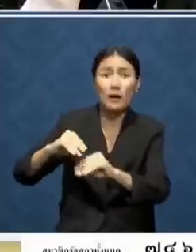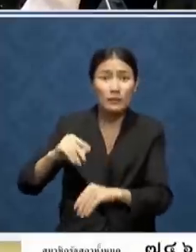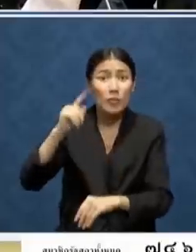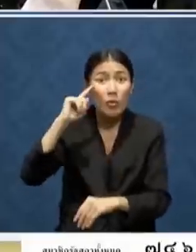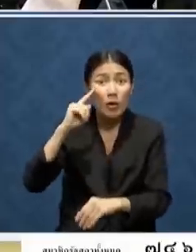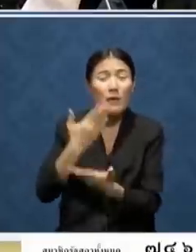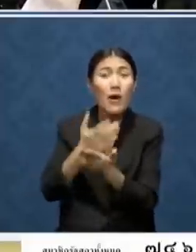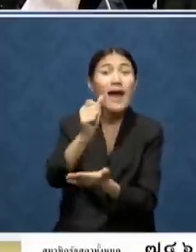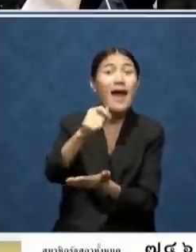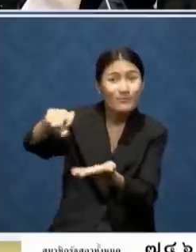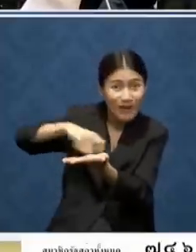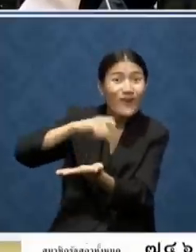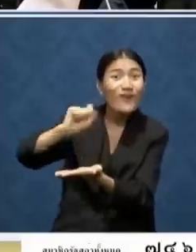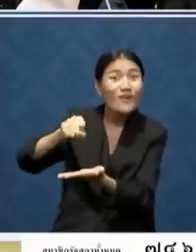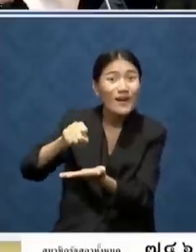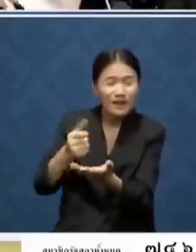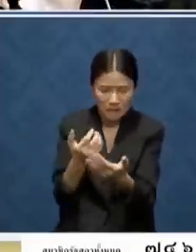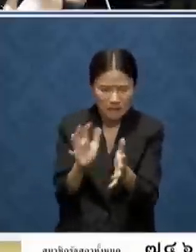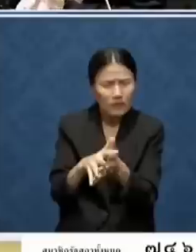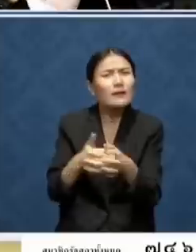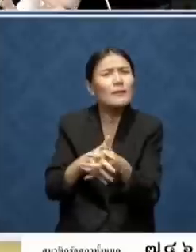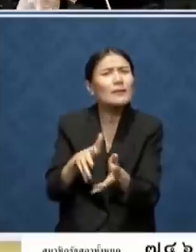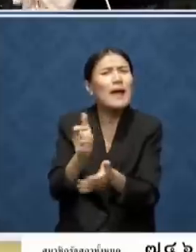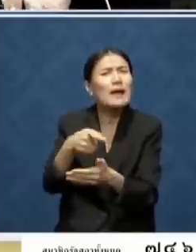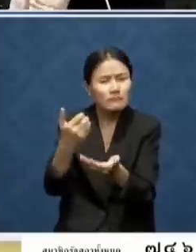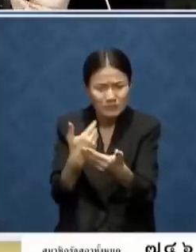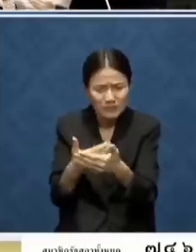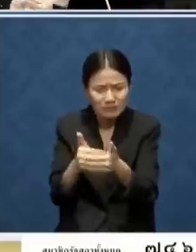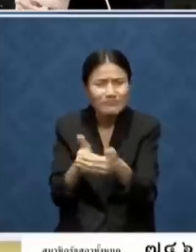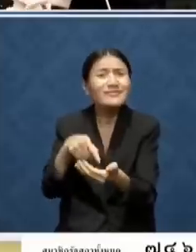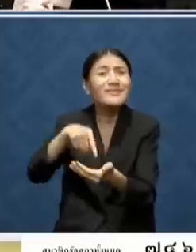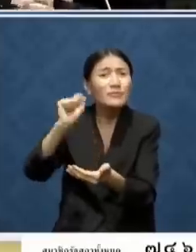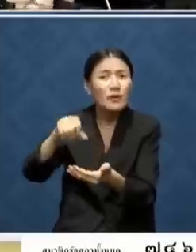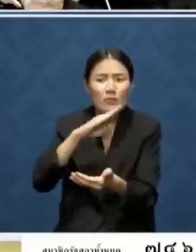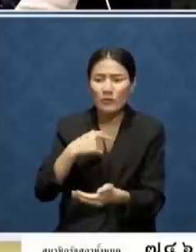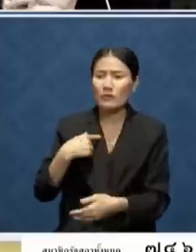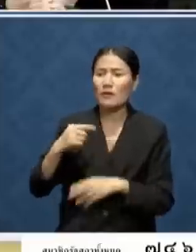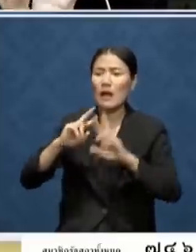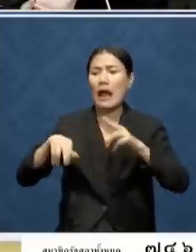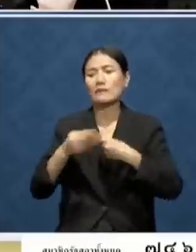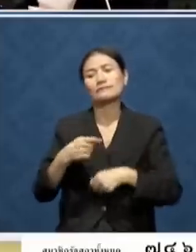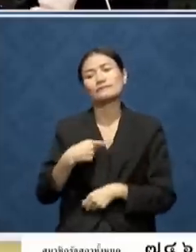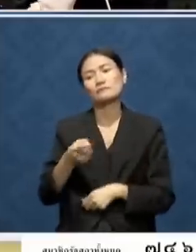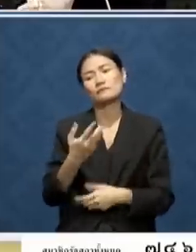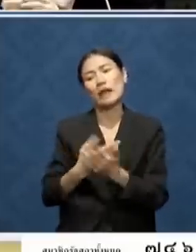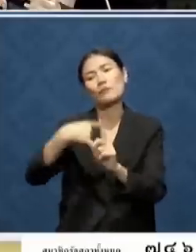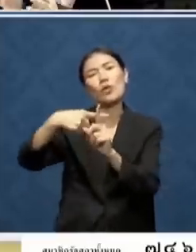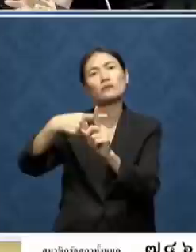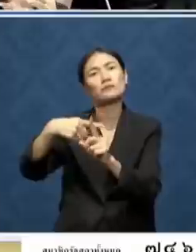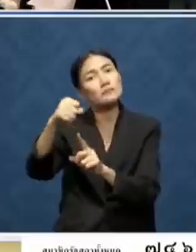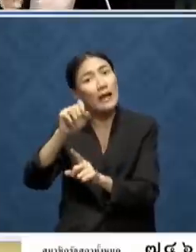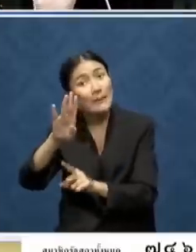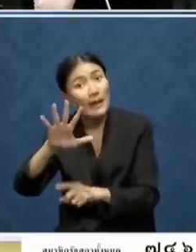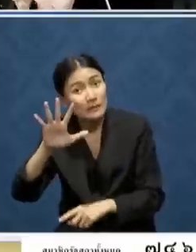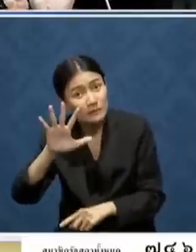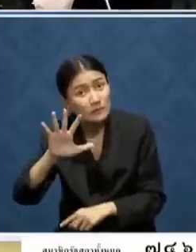ตังค์ถ้าจ่ายเงินสดไม่มีค่าเน็ตนะคะก็คือมันก็เป็นเรื่องของการที่เกิดความยุ่งยากเกิดขึ้นแล้วก็จำเป็นที่จะต้องขึ้นราคาสินค้าถ้า